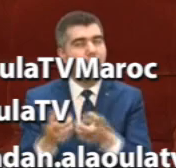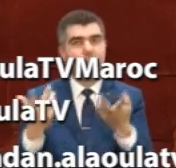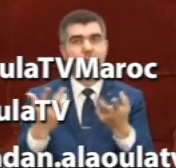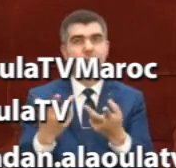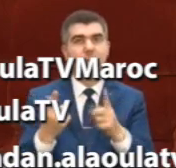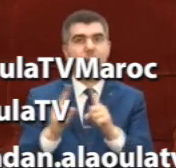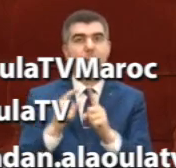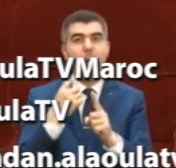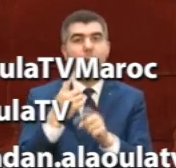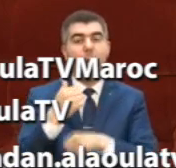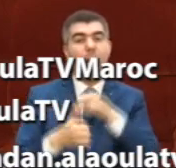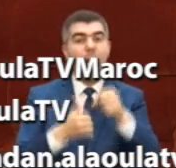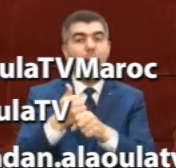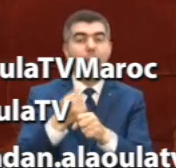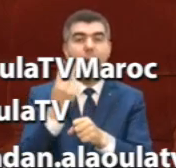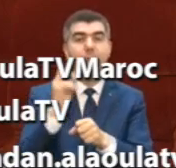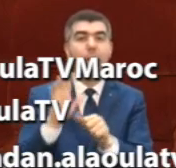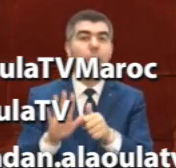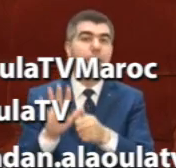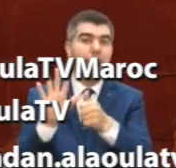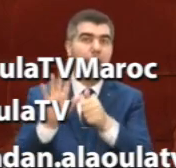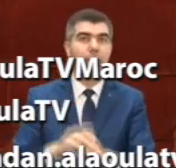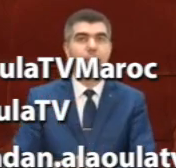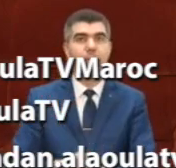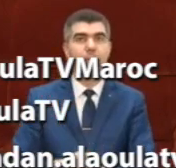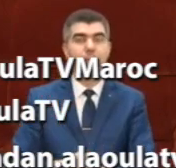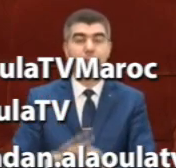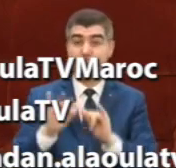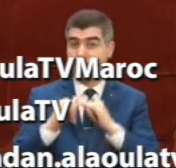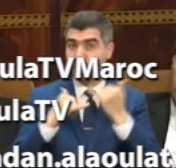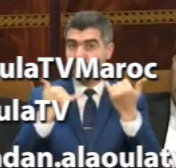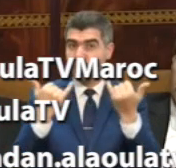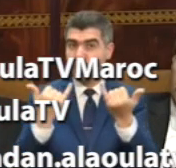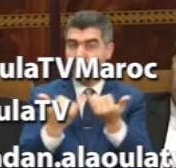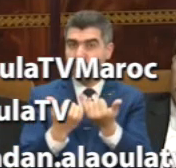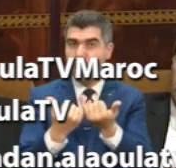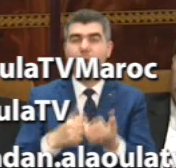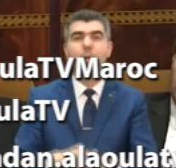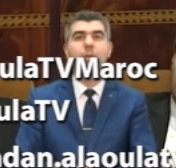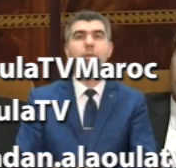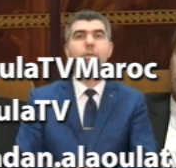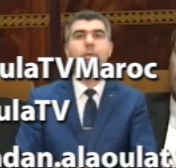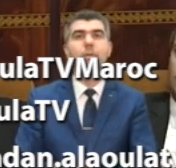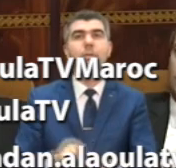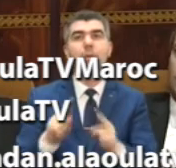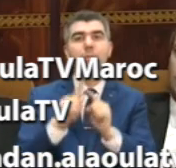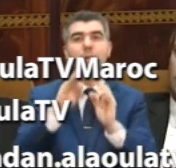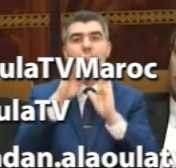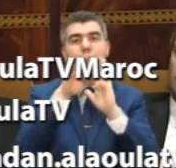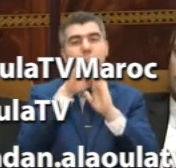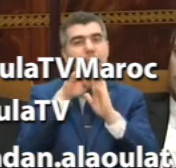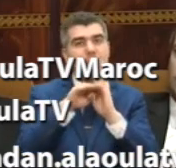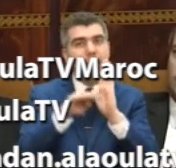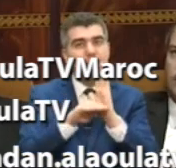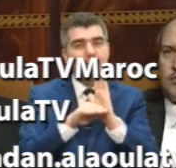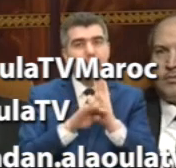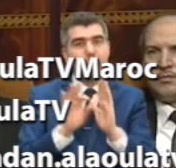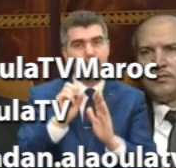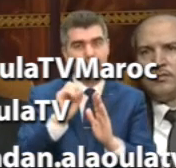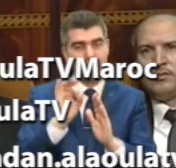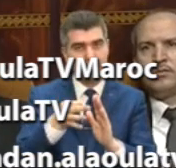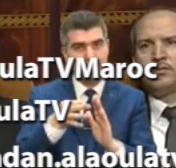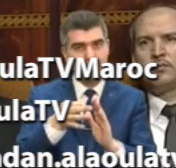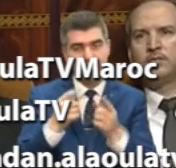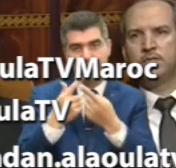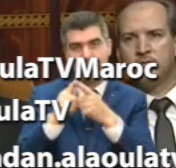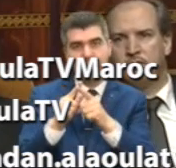حدود 2016. عقدنا اجتماع ديال اللجنة المكلفة بهذا المشروع على